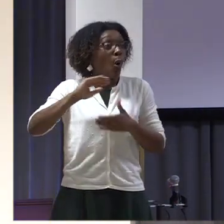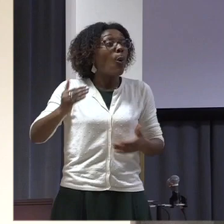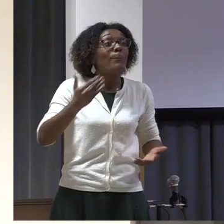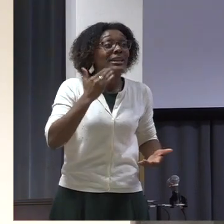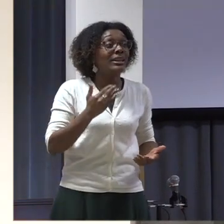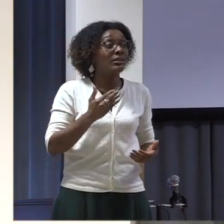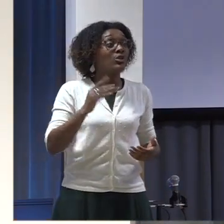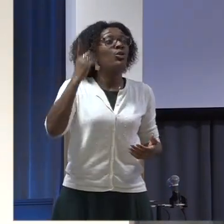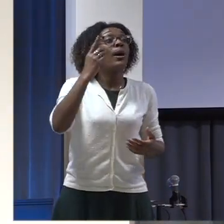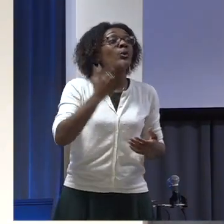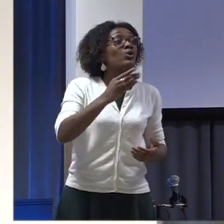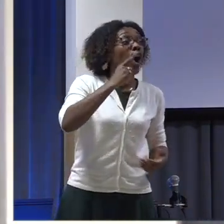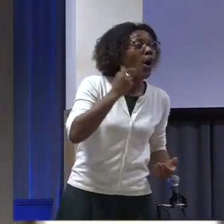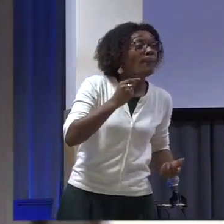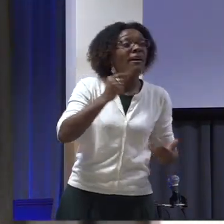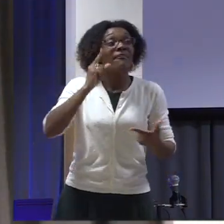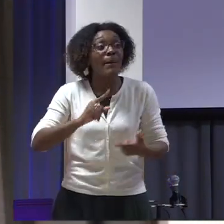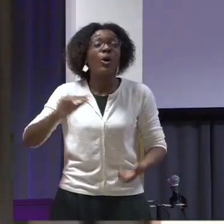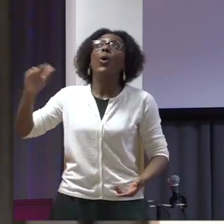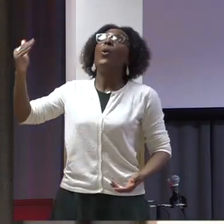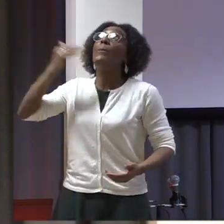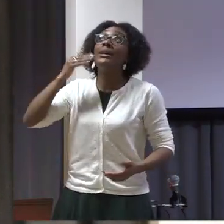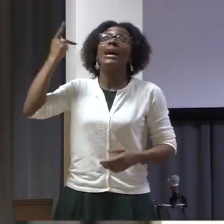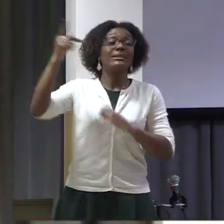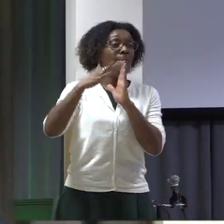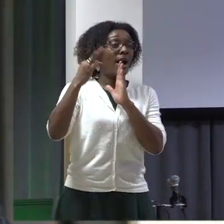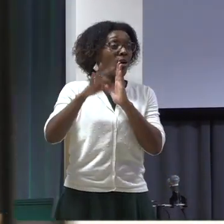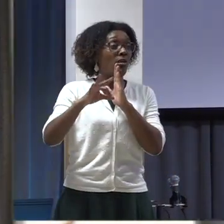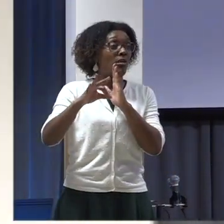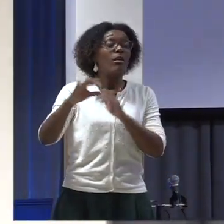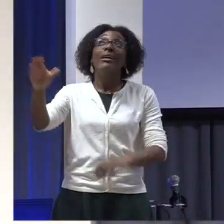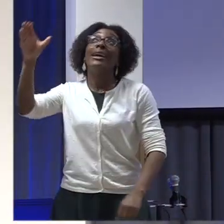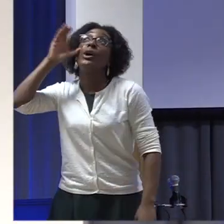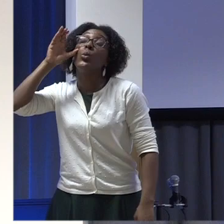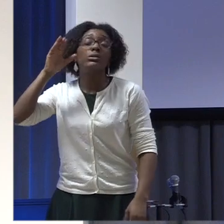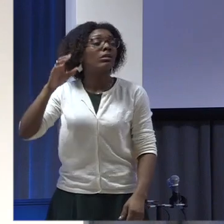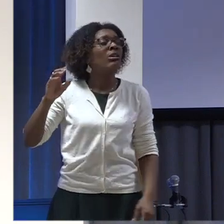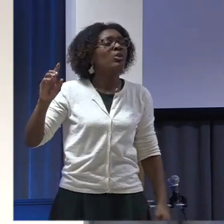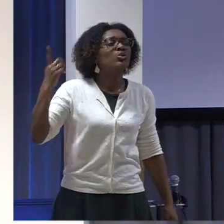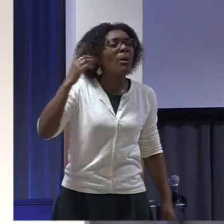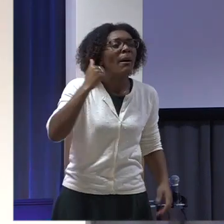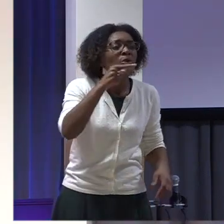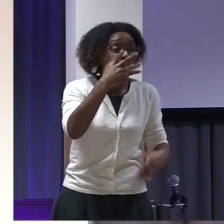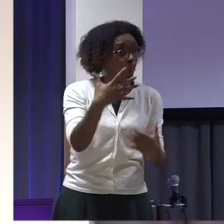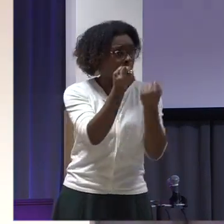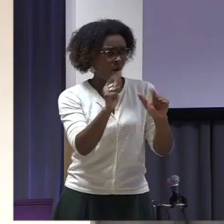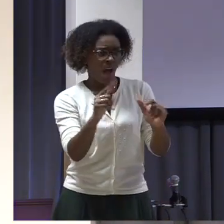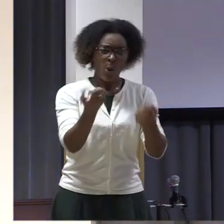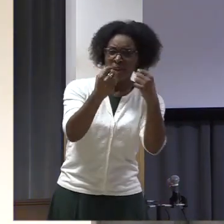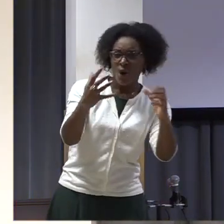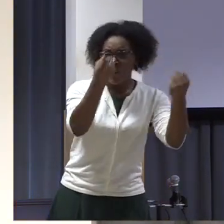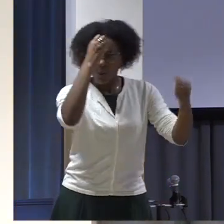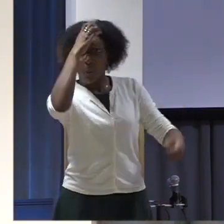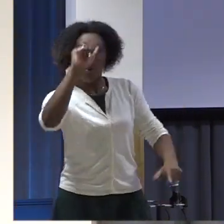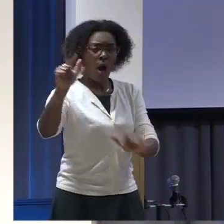femme d'un homme qui obéit à sa parole que biya savoie je ne cherche pas les personnes compétentes tout ce qui est là et